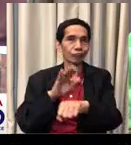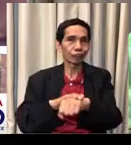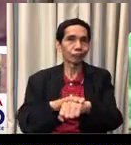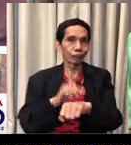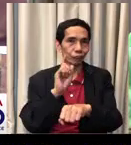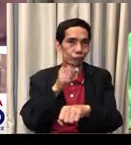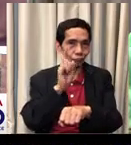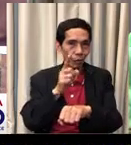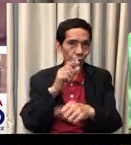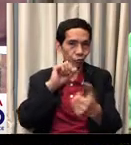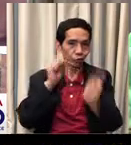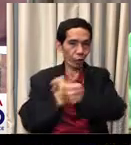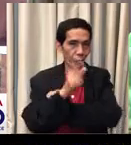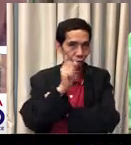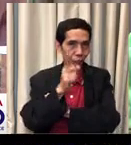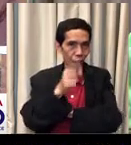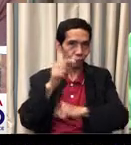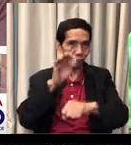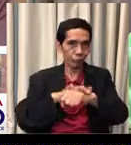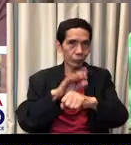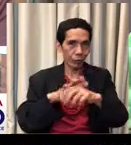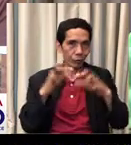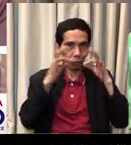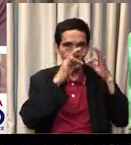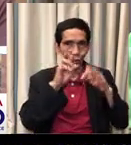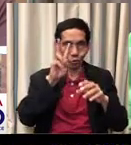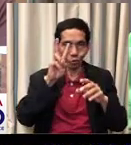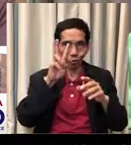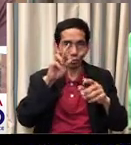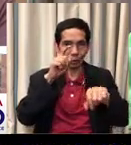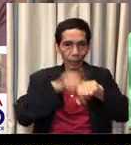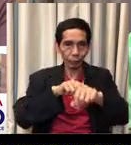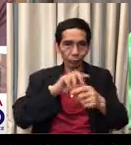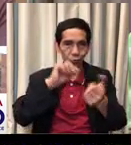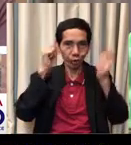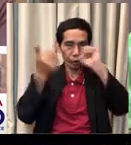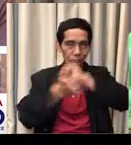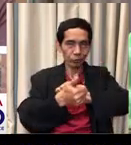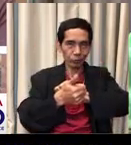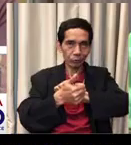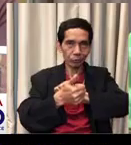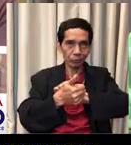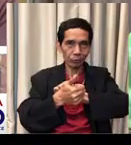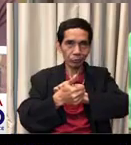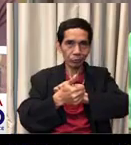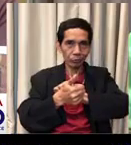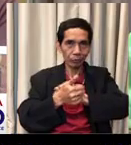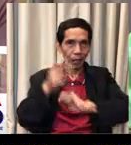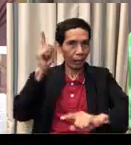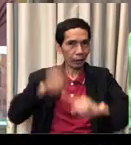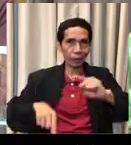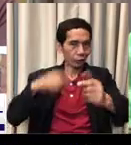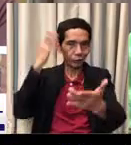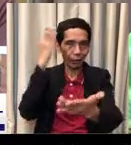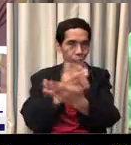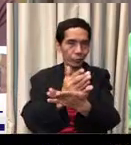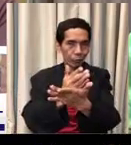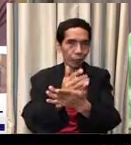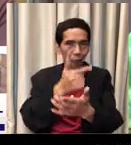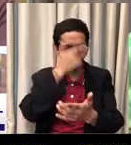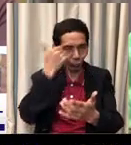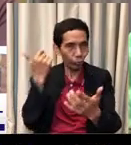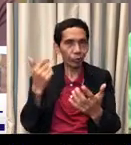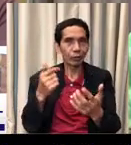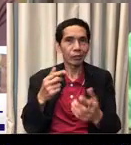Kaya kayo, magbago na. Dalawang uri ng pagbabago. Hindi ko man kayo mapigilan dahil